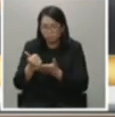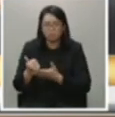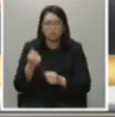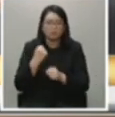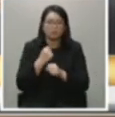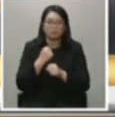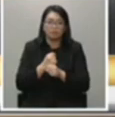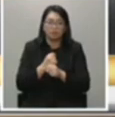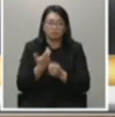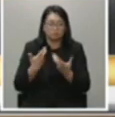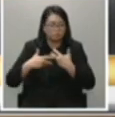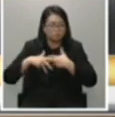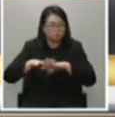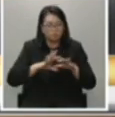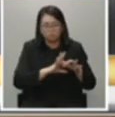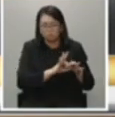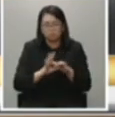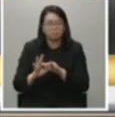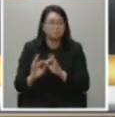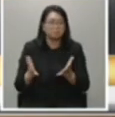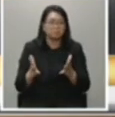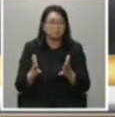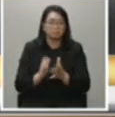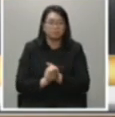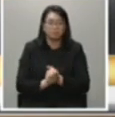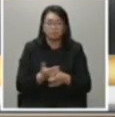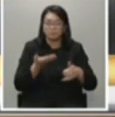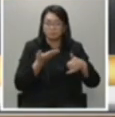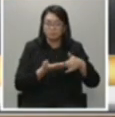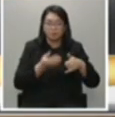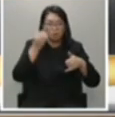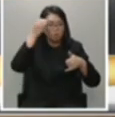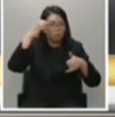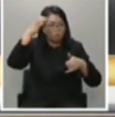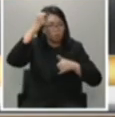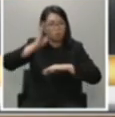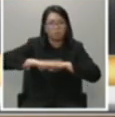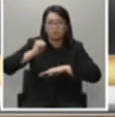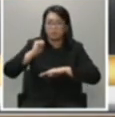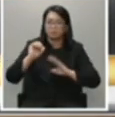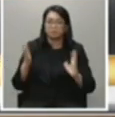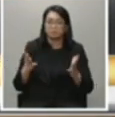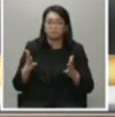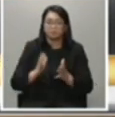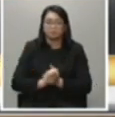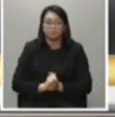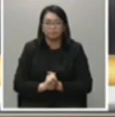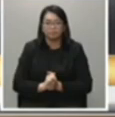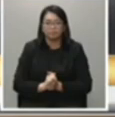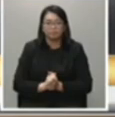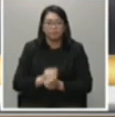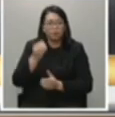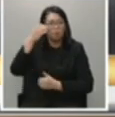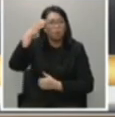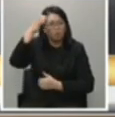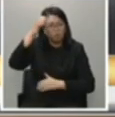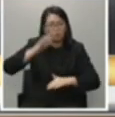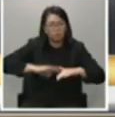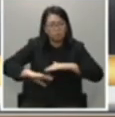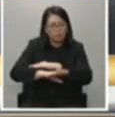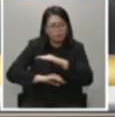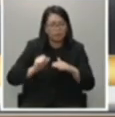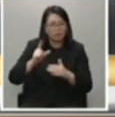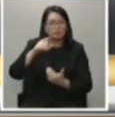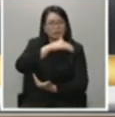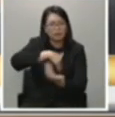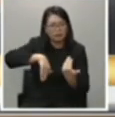ไม่สอดประสานกันตัวพลเอกประยุทธ์เองก็ขาดความรู้ความสามารถแม้แต่ความรู้พื้นฐานทางด้านเศรษฐกิจ